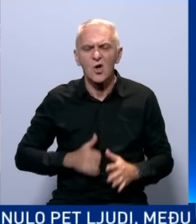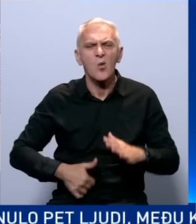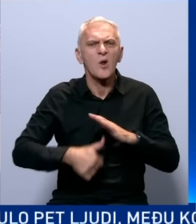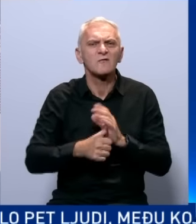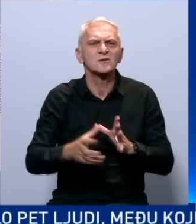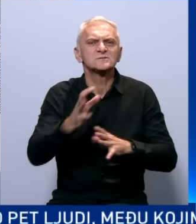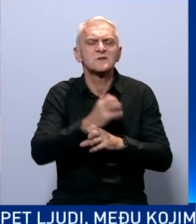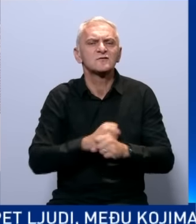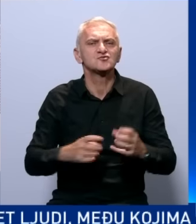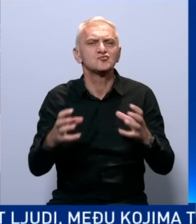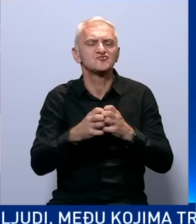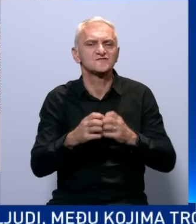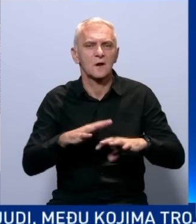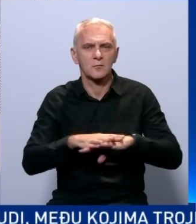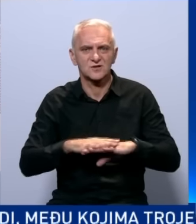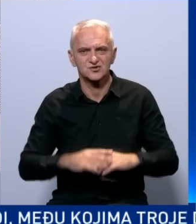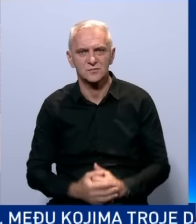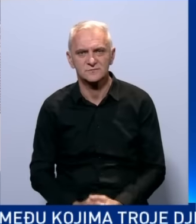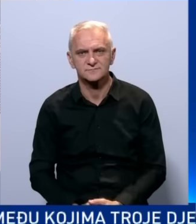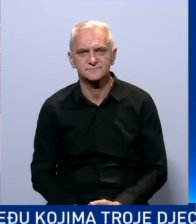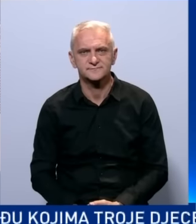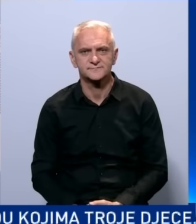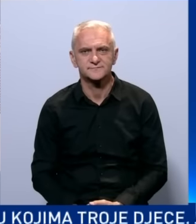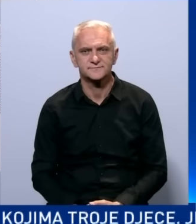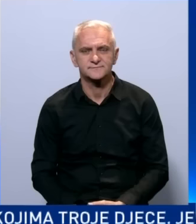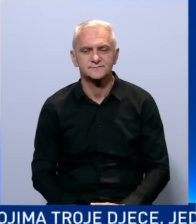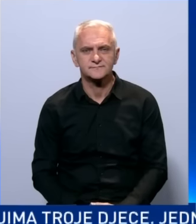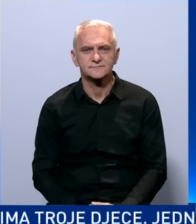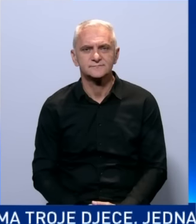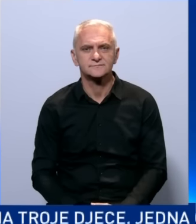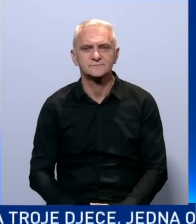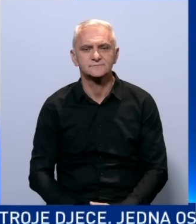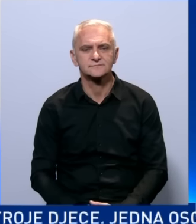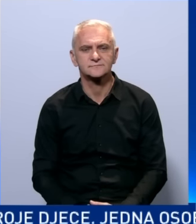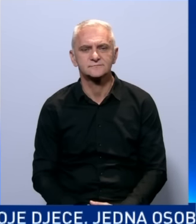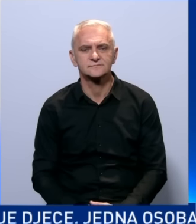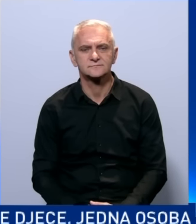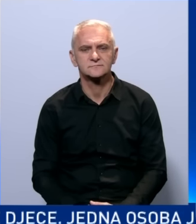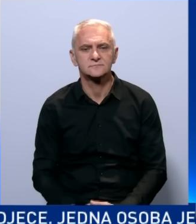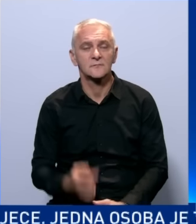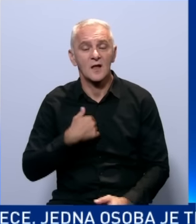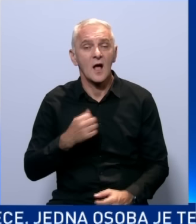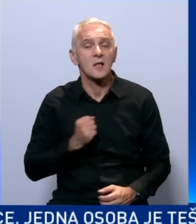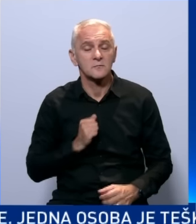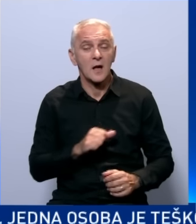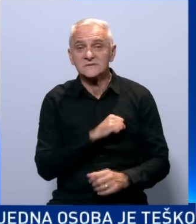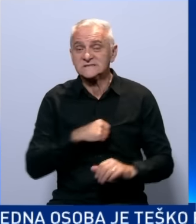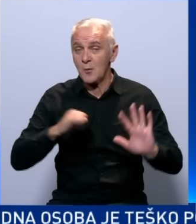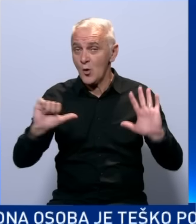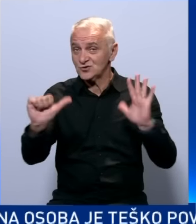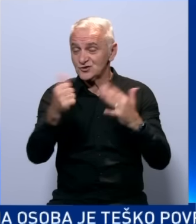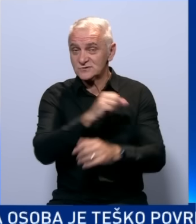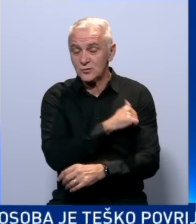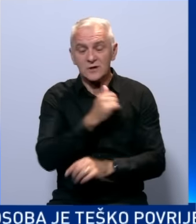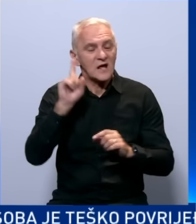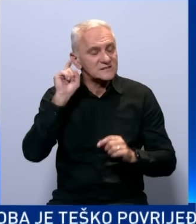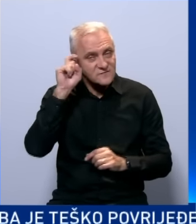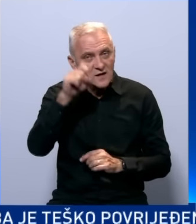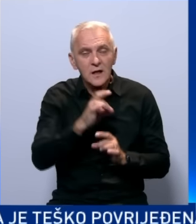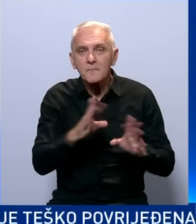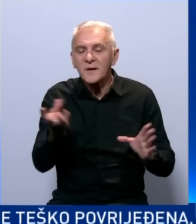završavaju na društvenim mrežama. Imam samo 16 godina i svaki dan smo